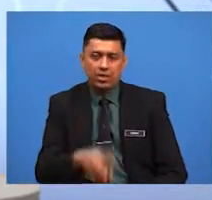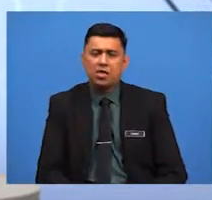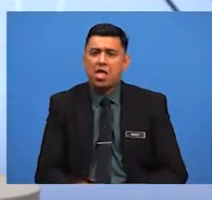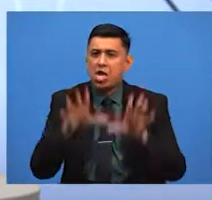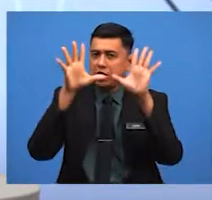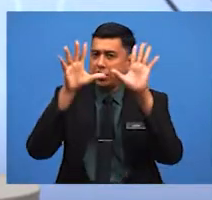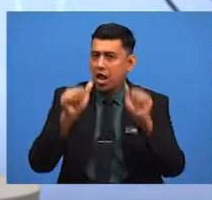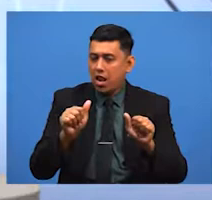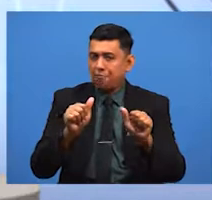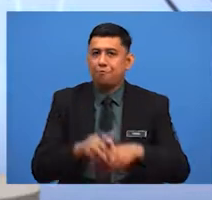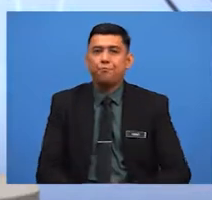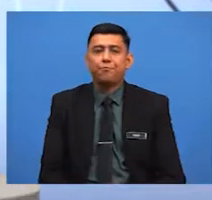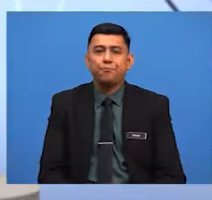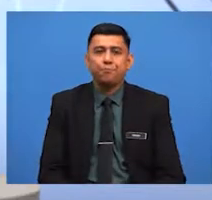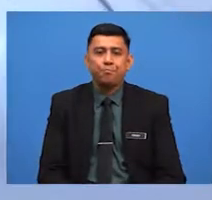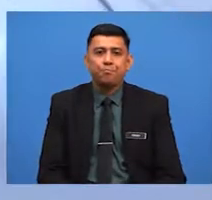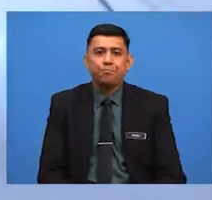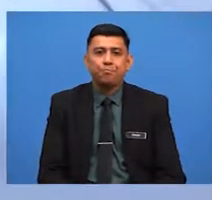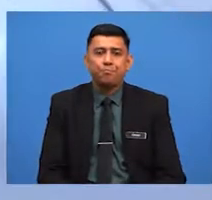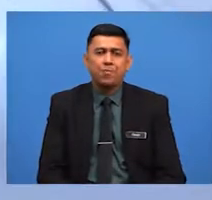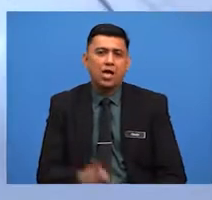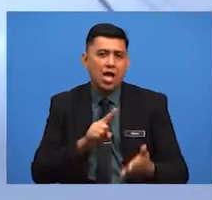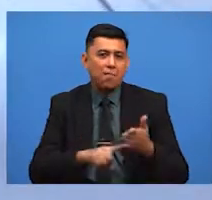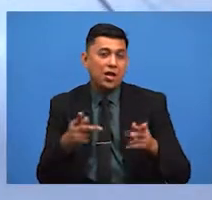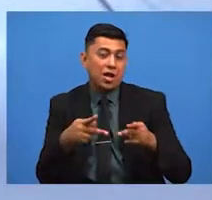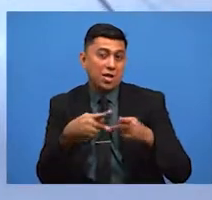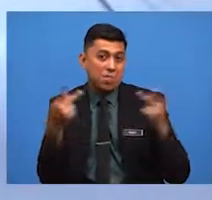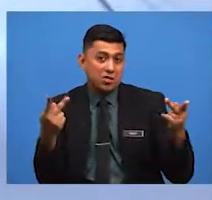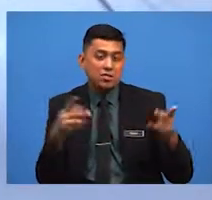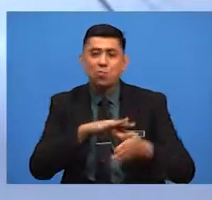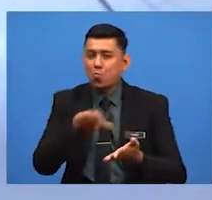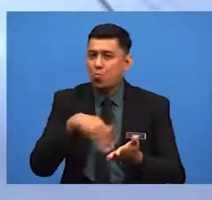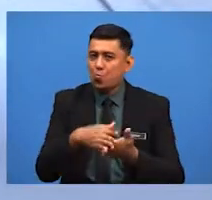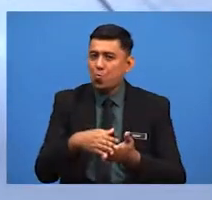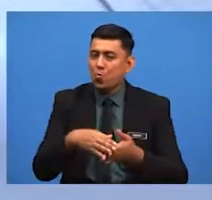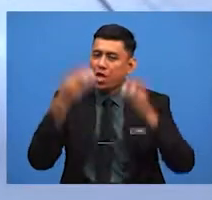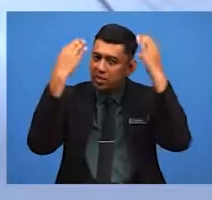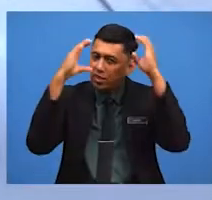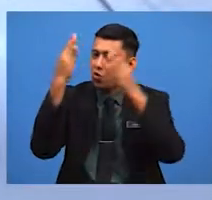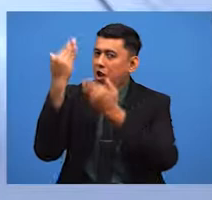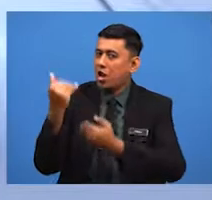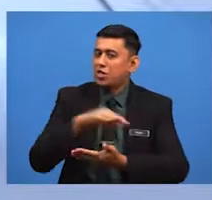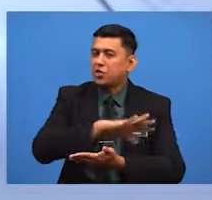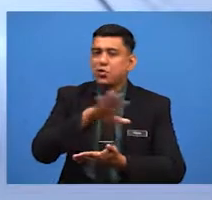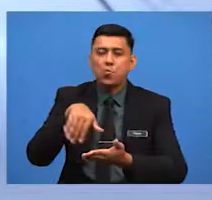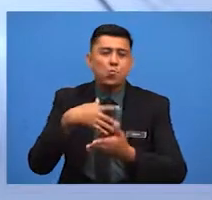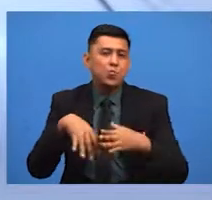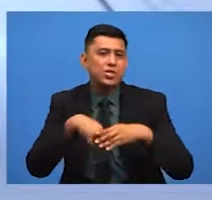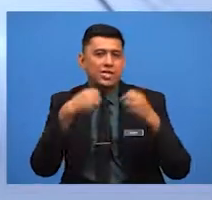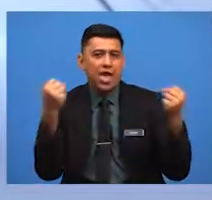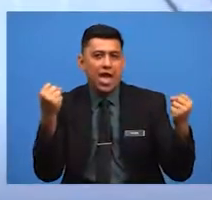Salahuddin Abdul Aziz Shah Shah Alam. Apa khabar semua? Cikgu harap murid semua sihat